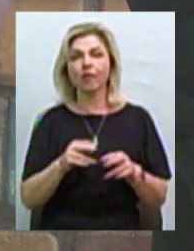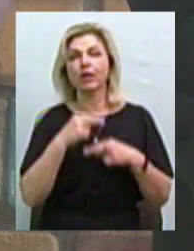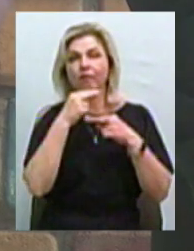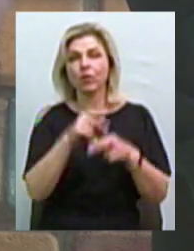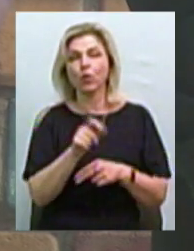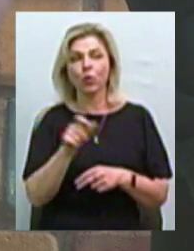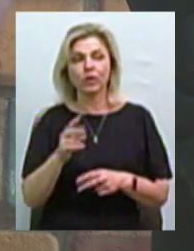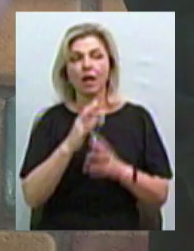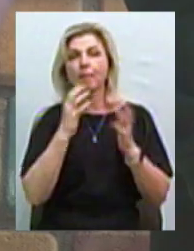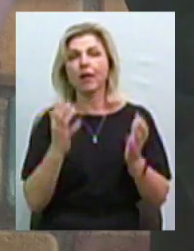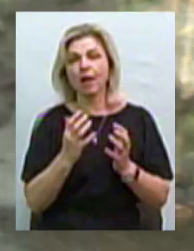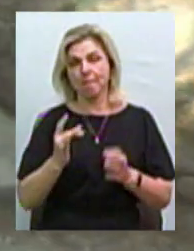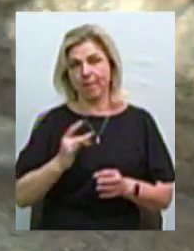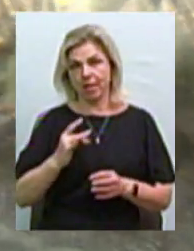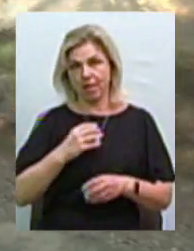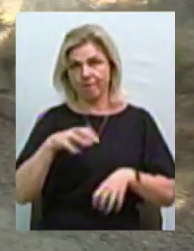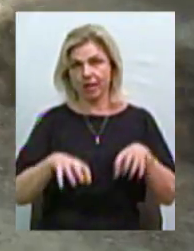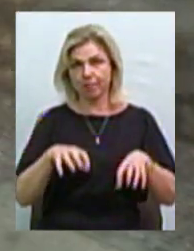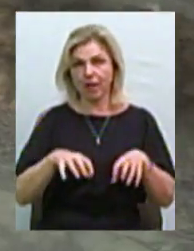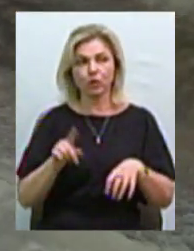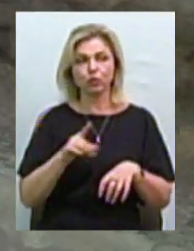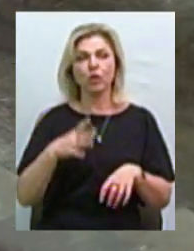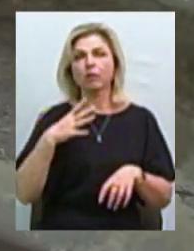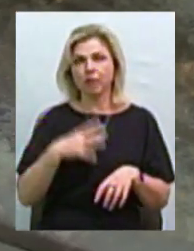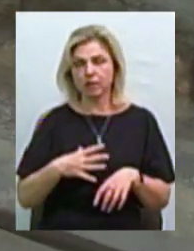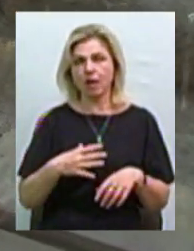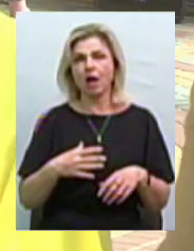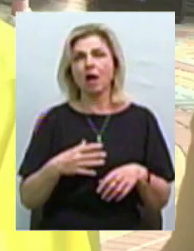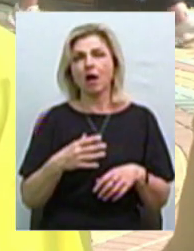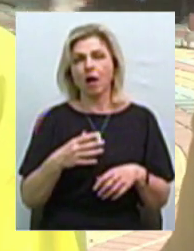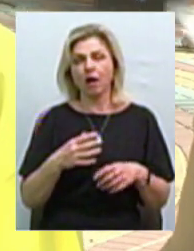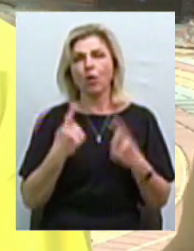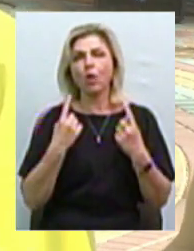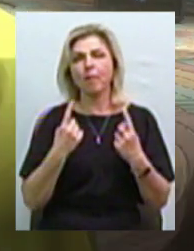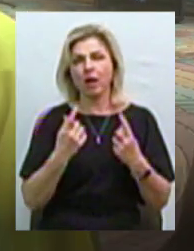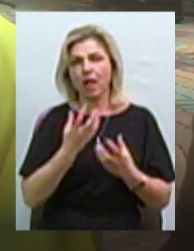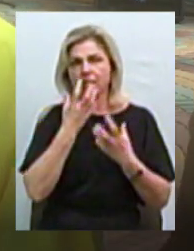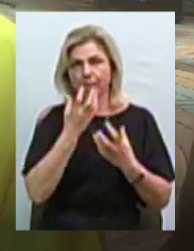на проблему збереження білих ведмедів, які потерпають від глобального потепління.